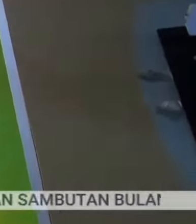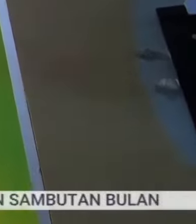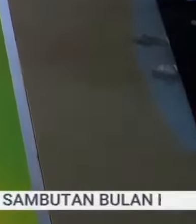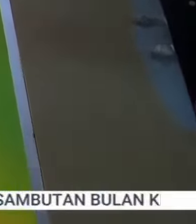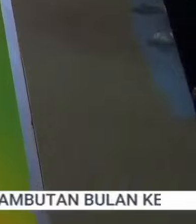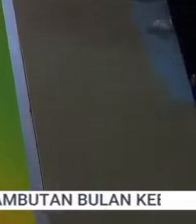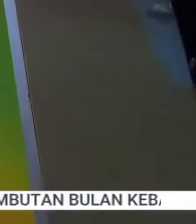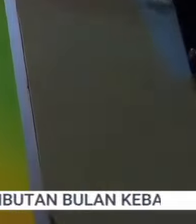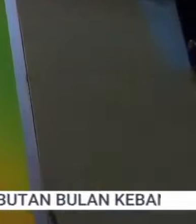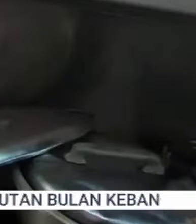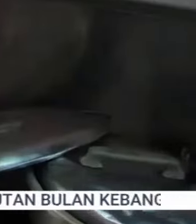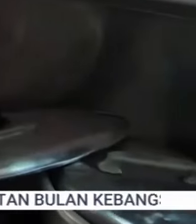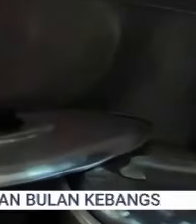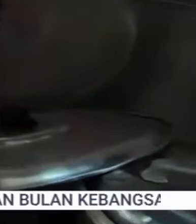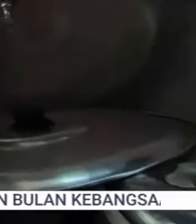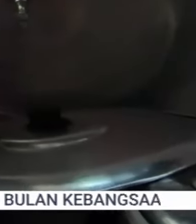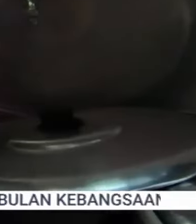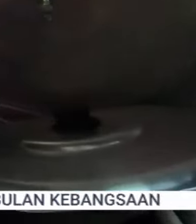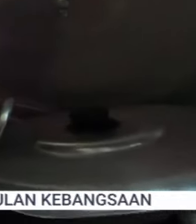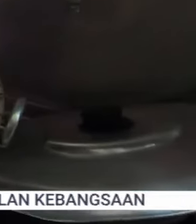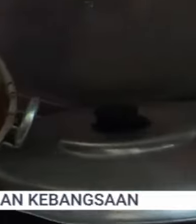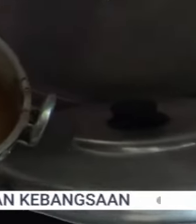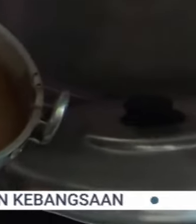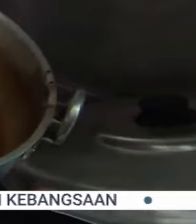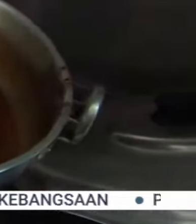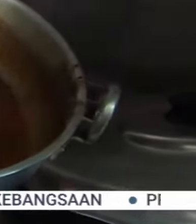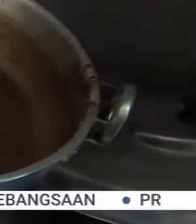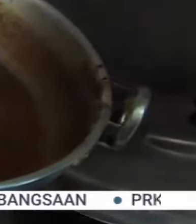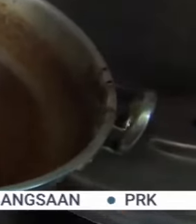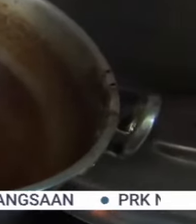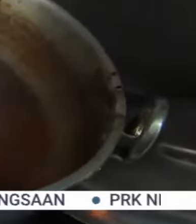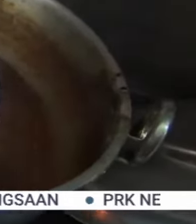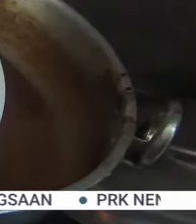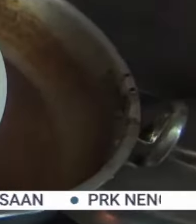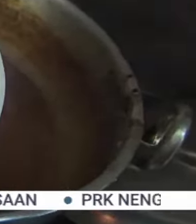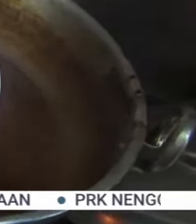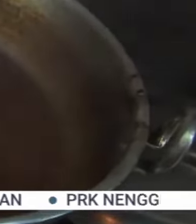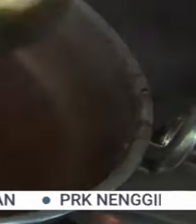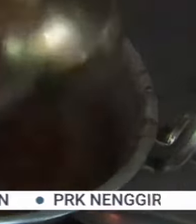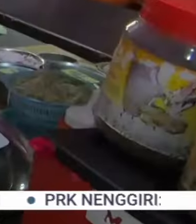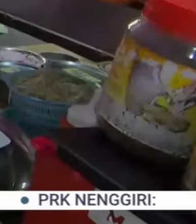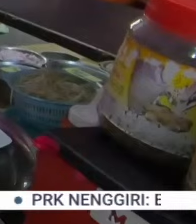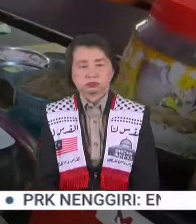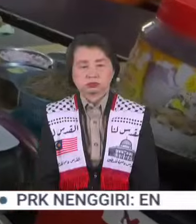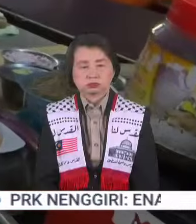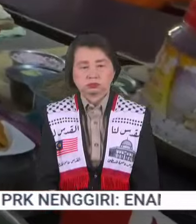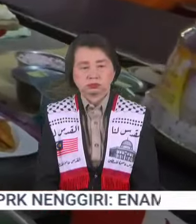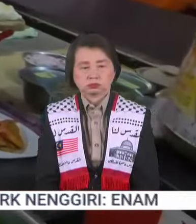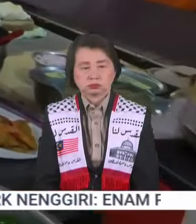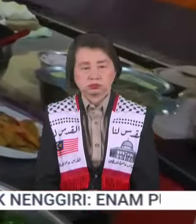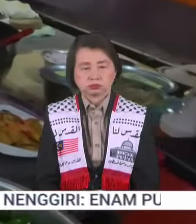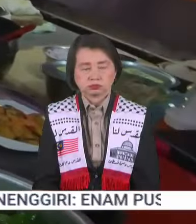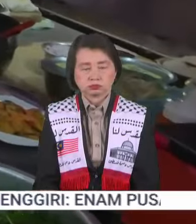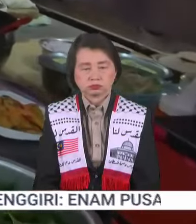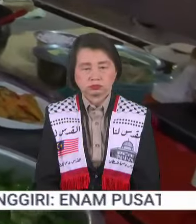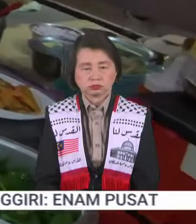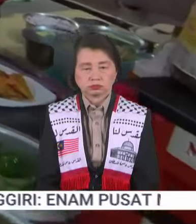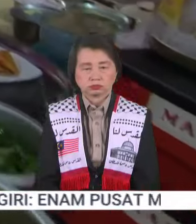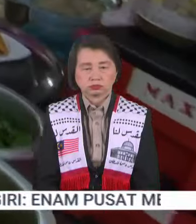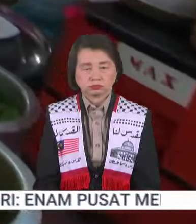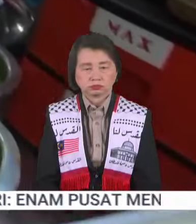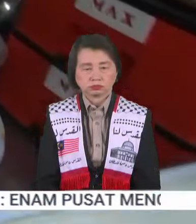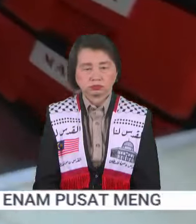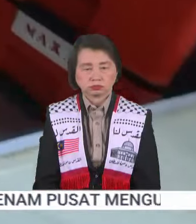turun-temurun daripada keluarga suku kaum Kuala itu menjadi antara keistimewaan kedai makan